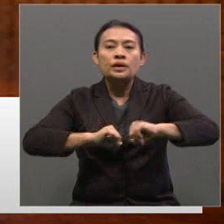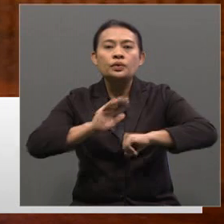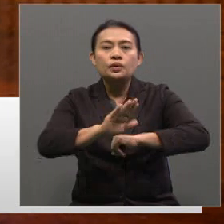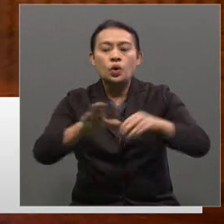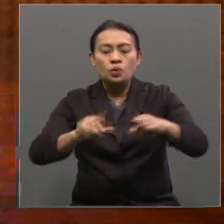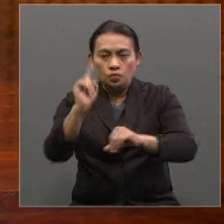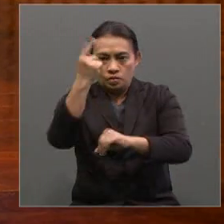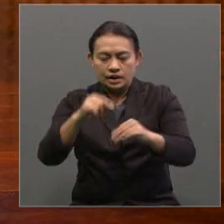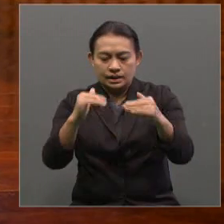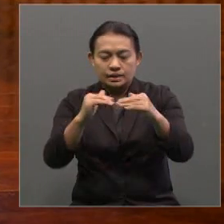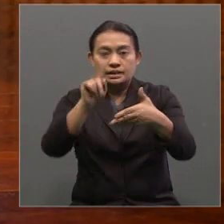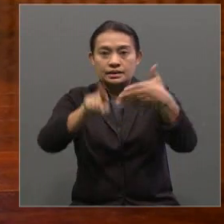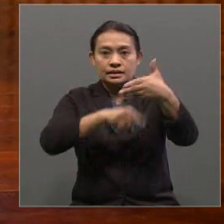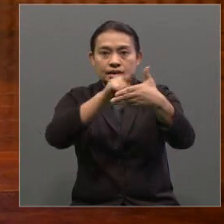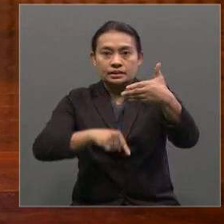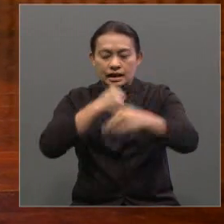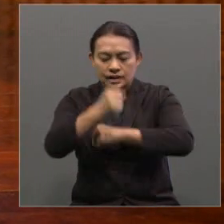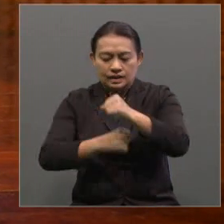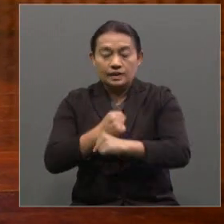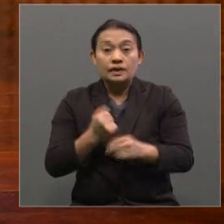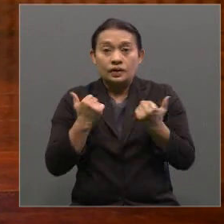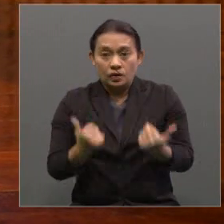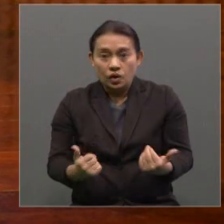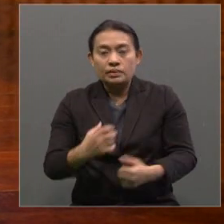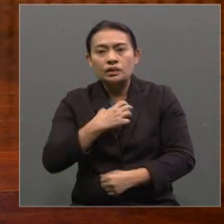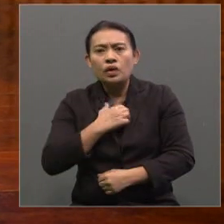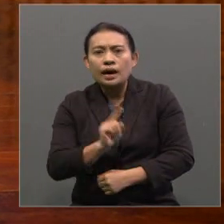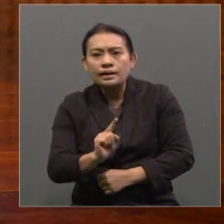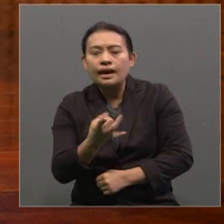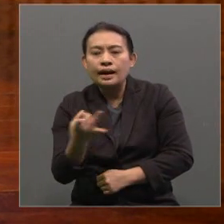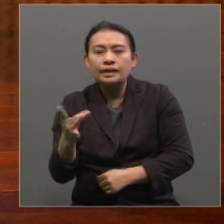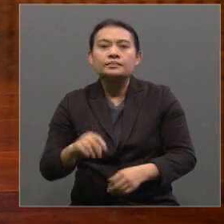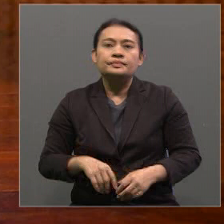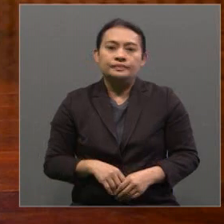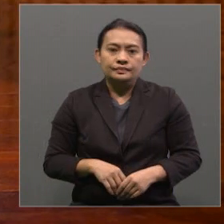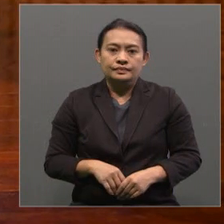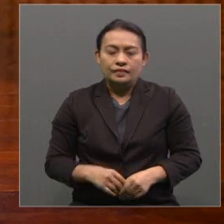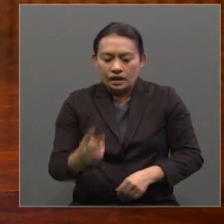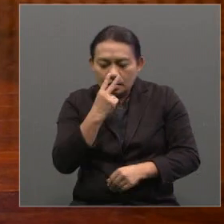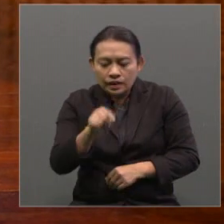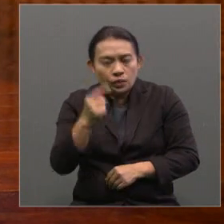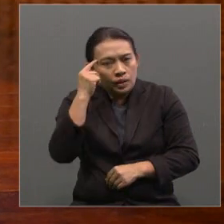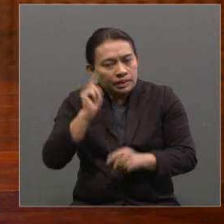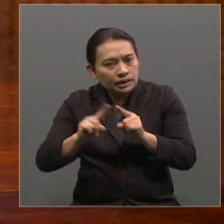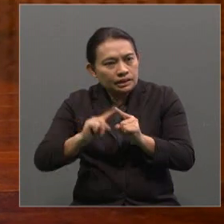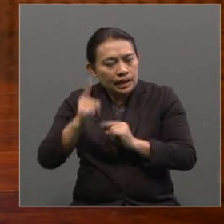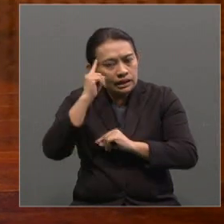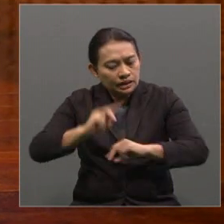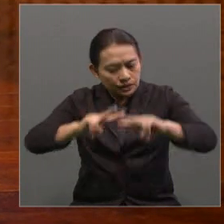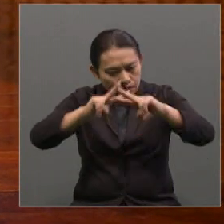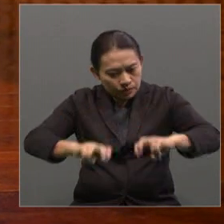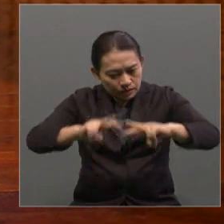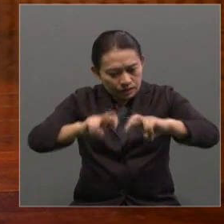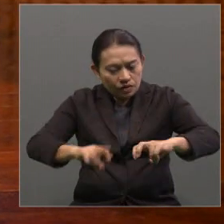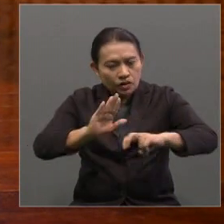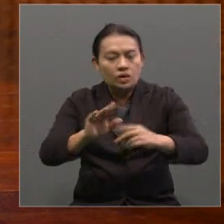เป็นผู้มีสิทธิ์เลือกตั้งในปีนี้นะครับว่าเขาต้องการอะไรอย่างไรเรามาฟังความคิดเห็นมาฟังบทวิเคราะห์แล้วก็ฟังบริบท